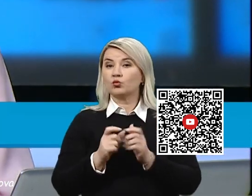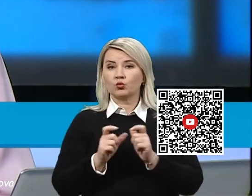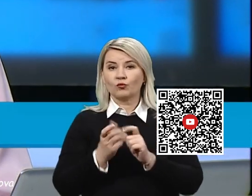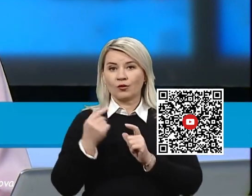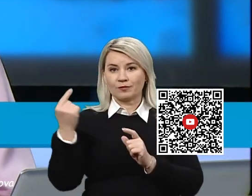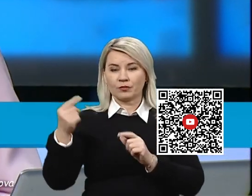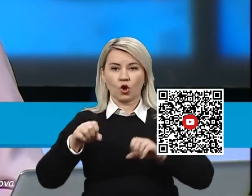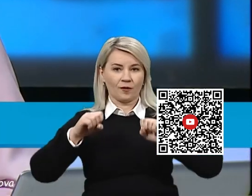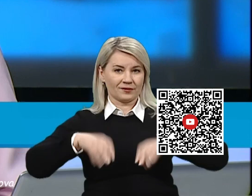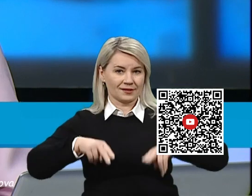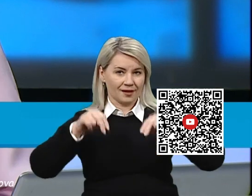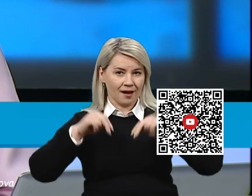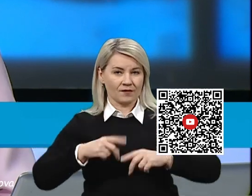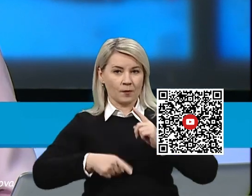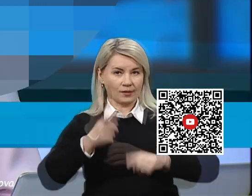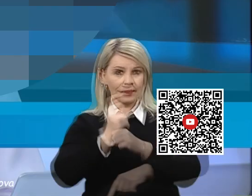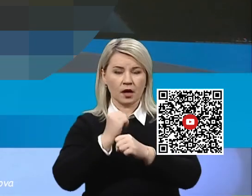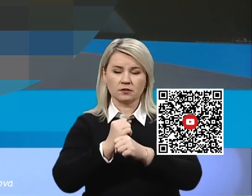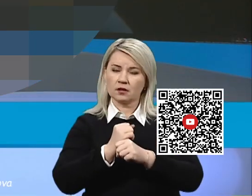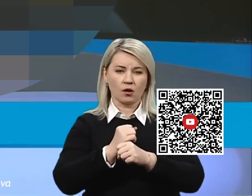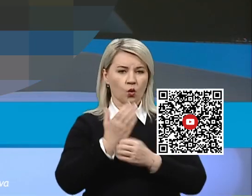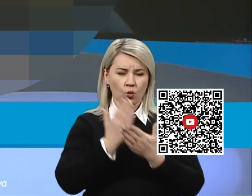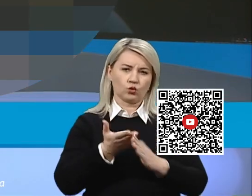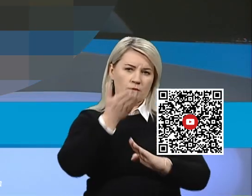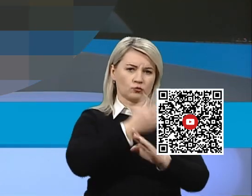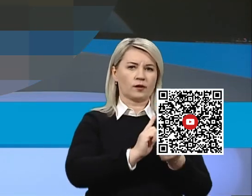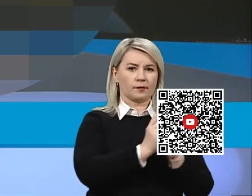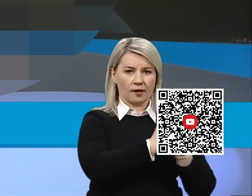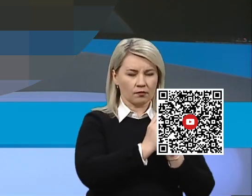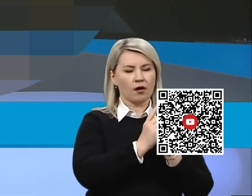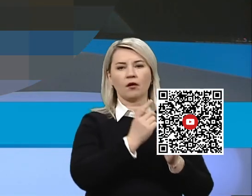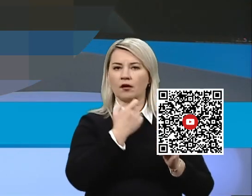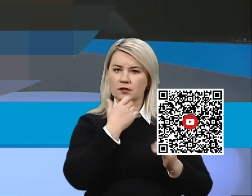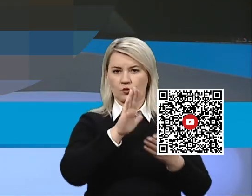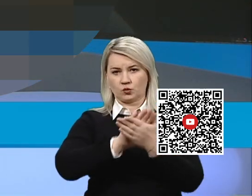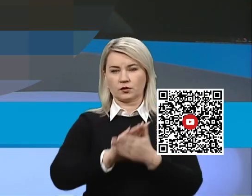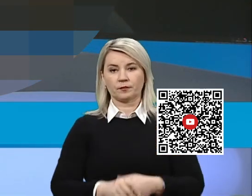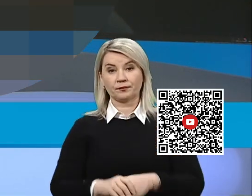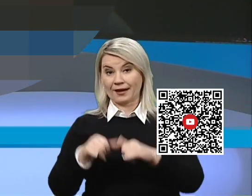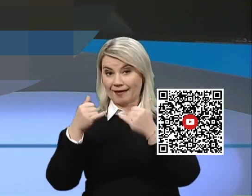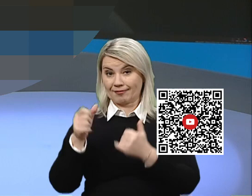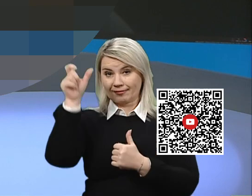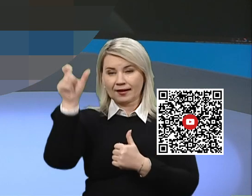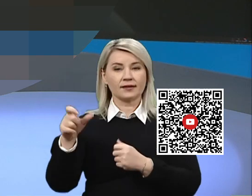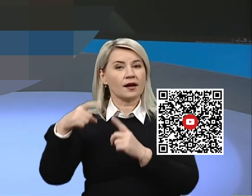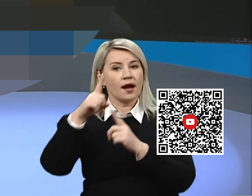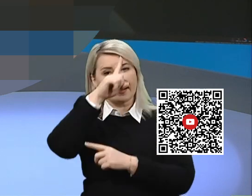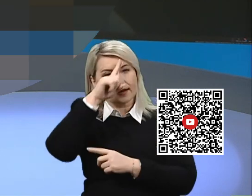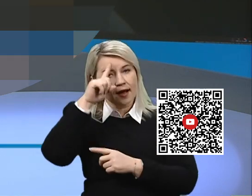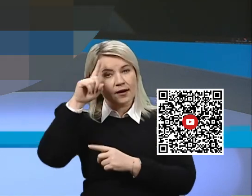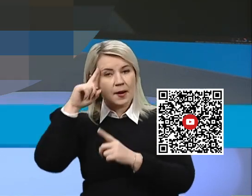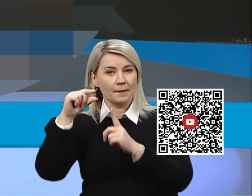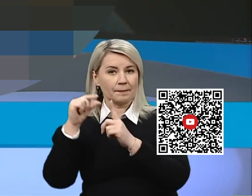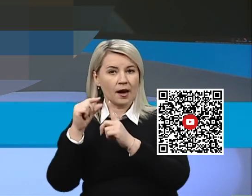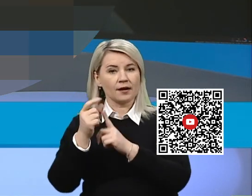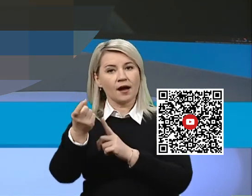až příští rok. Podrobnosti z dnešního jednání. Hostem událostí v regionech je politolog Karel Páral z Univerzity Palackého v Olomouci.